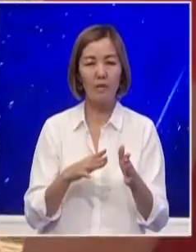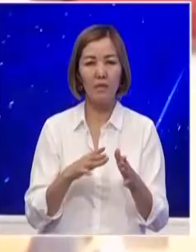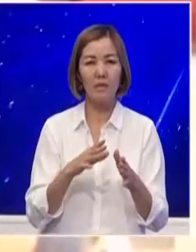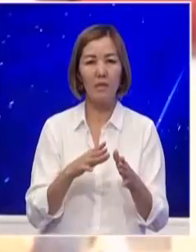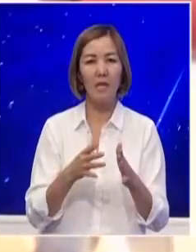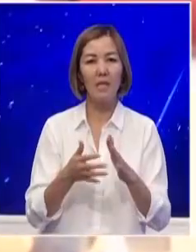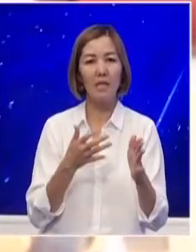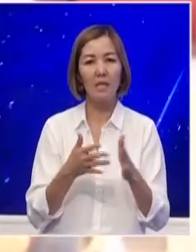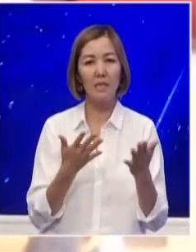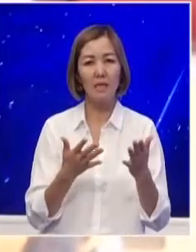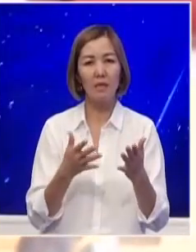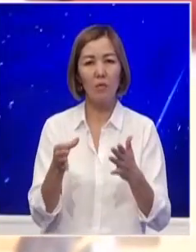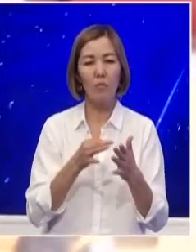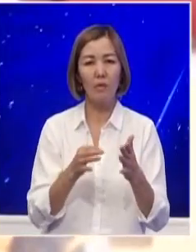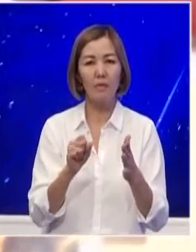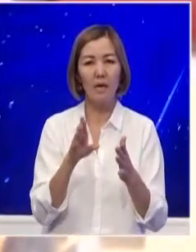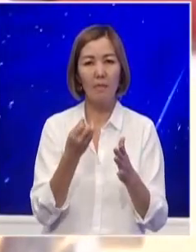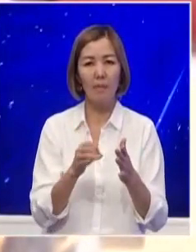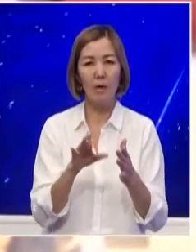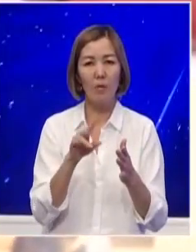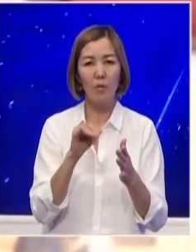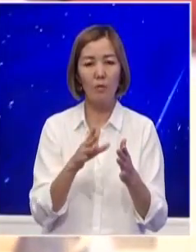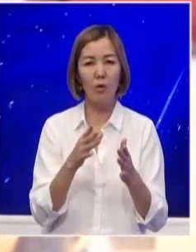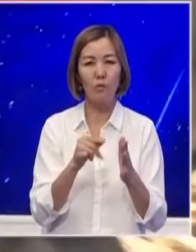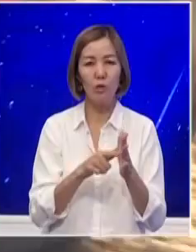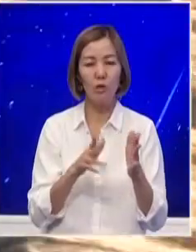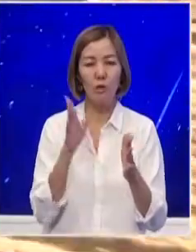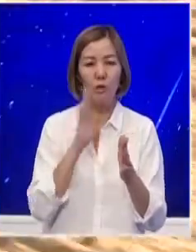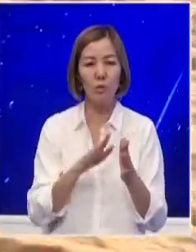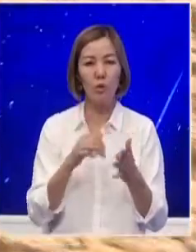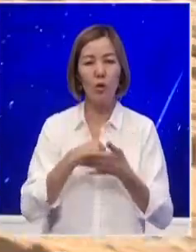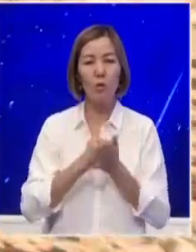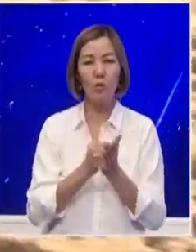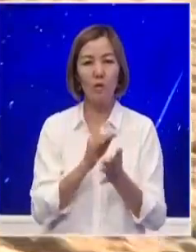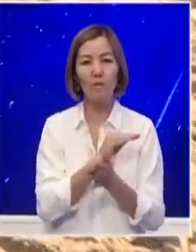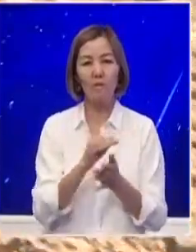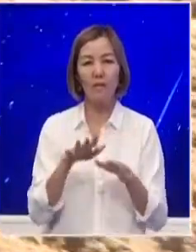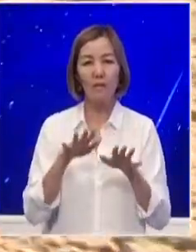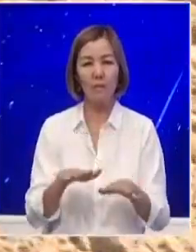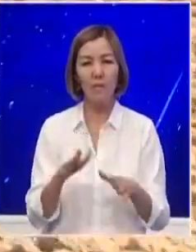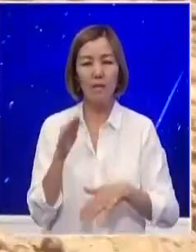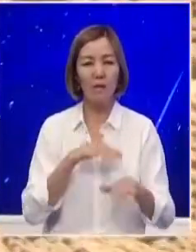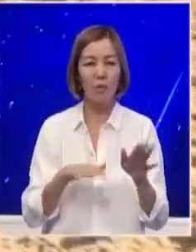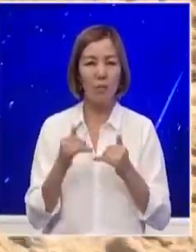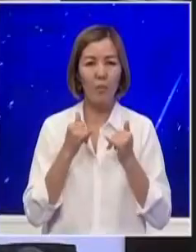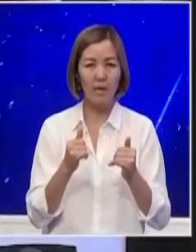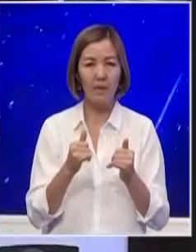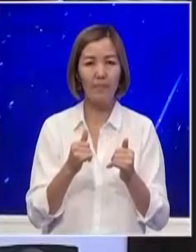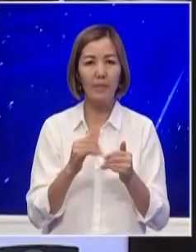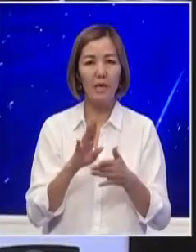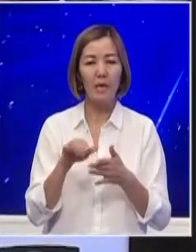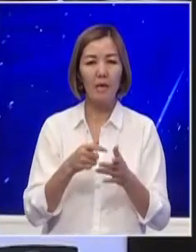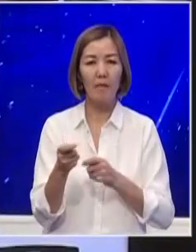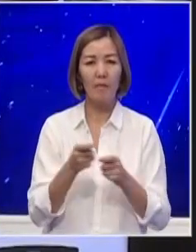на недостатки. Так, в областях Абай, Улытау и ЖТСУ до сих пор не утверждены официальные места для купания. Глава правительства отметил, что в